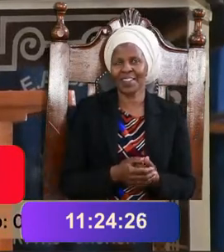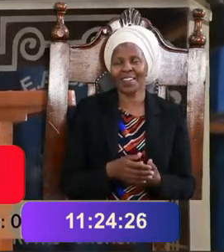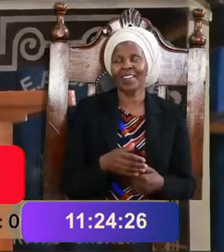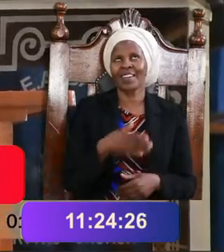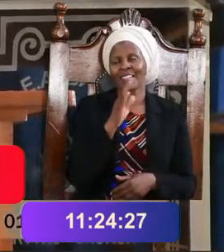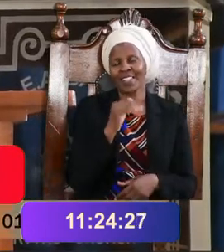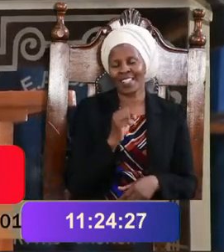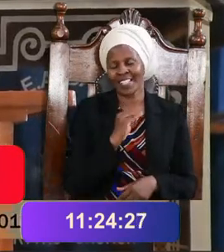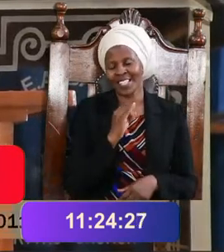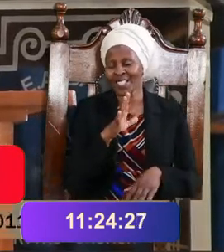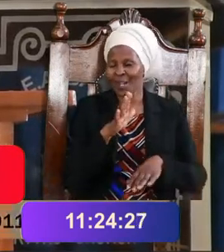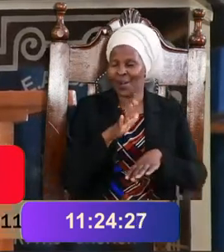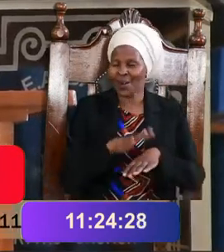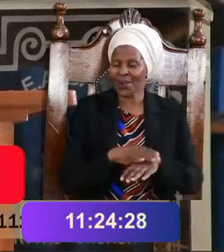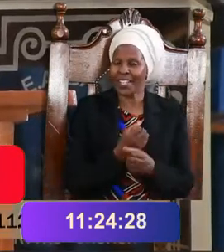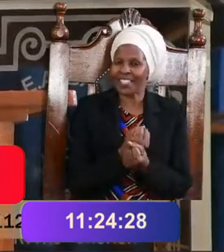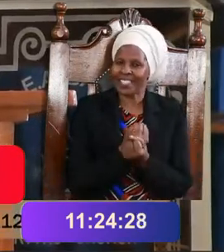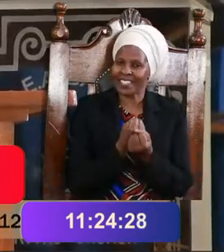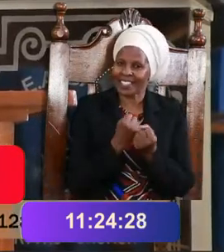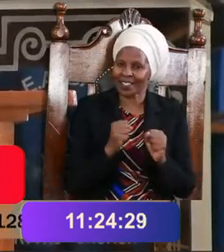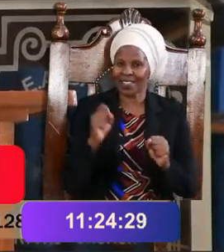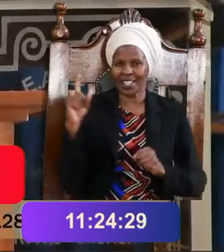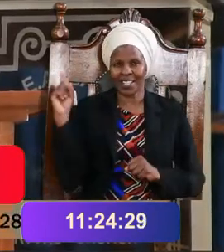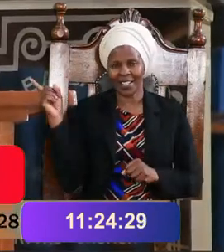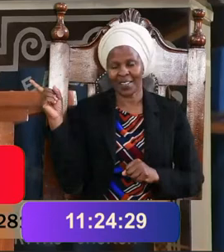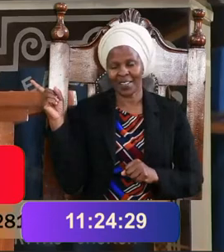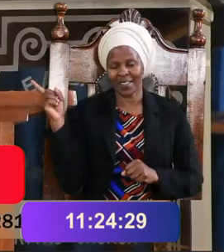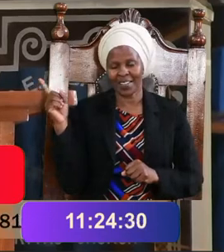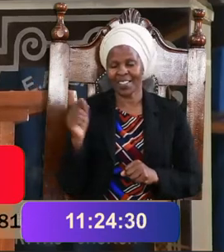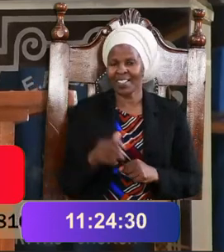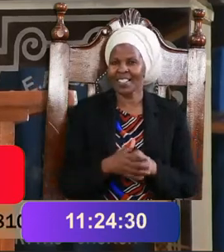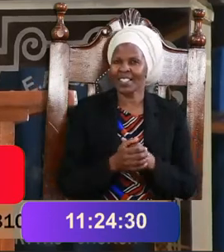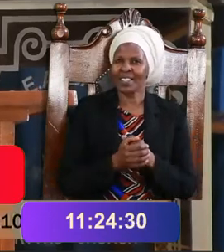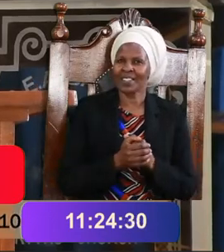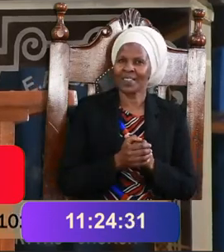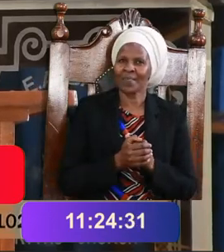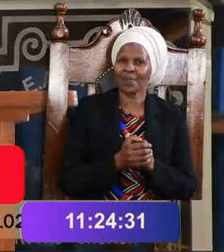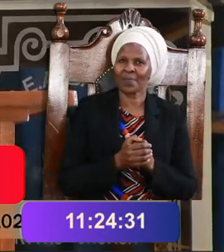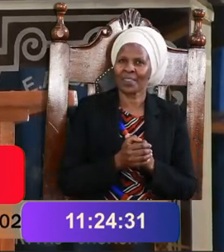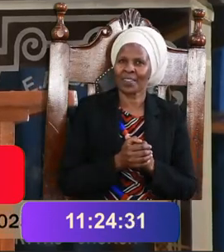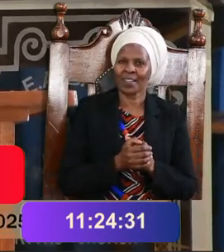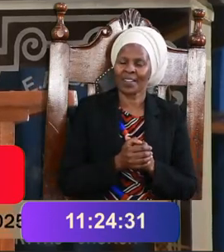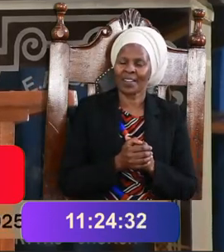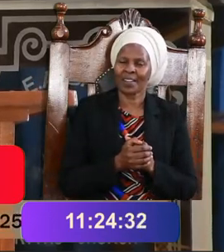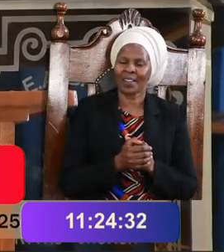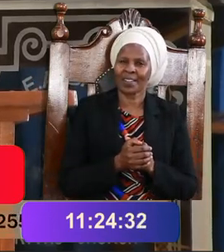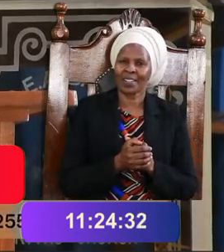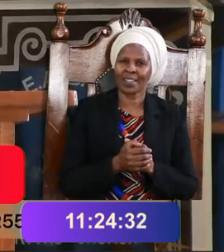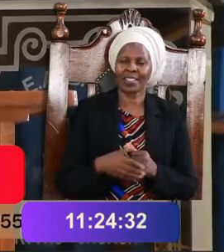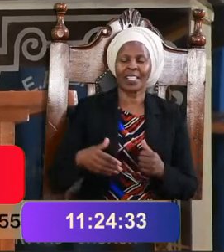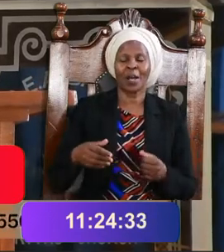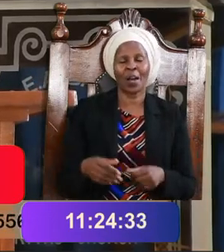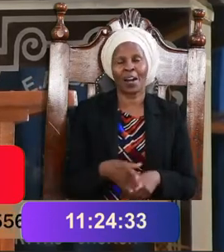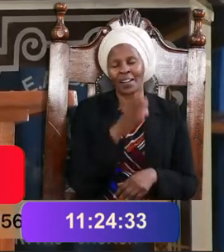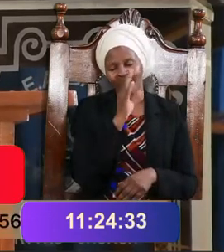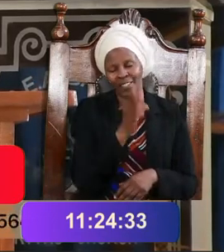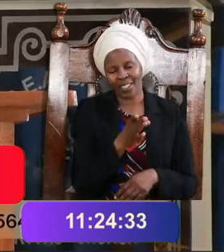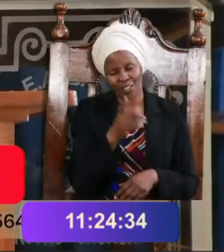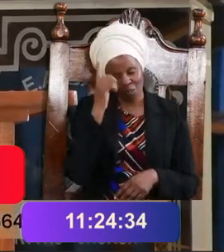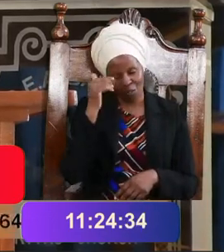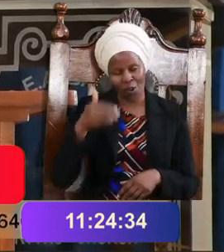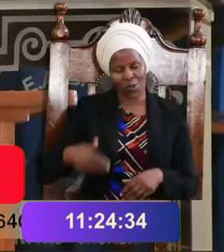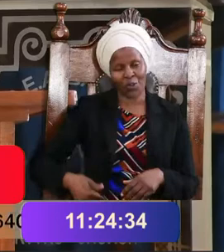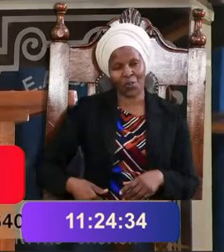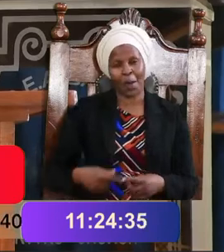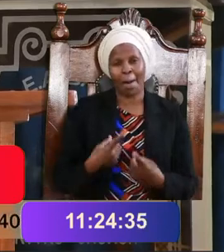na ameniokoa. Nataka kusema kwa ufupi kwamba hili limekuwa juma la wanarika, lakini kama vile